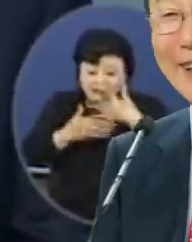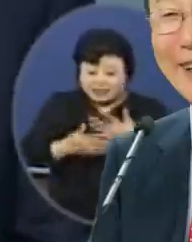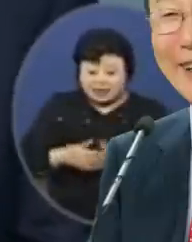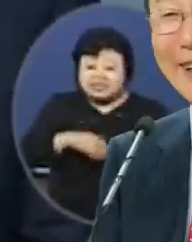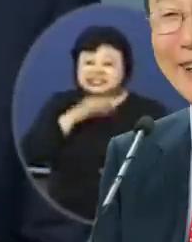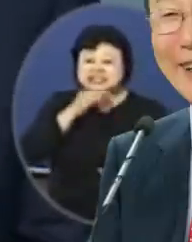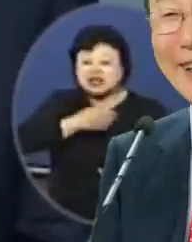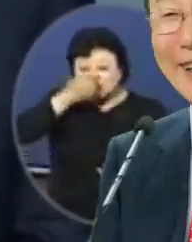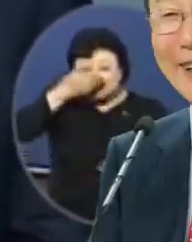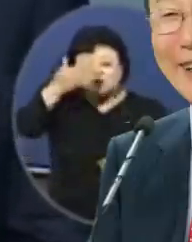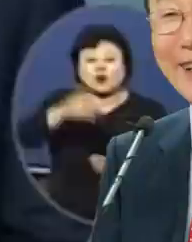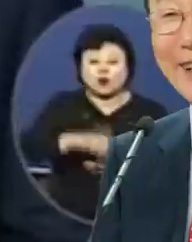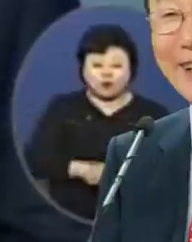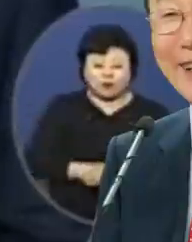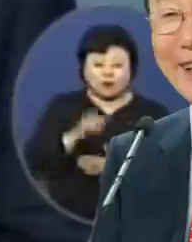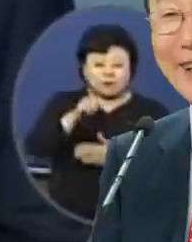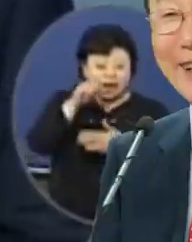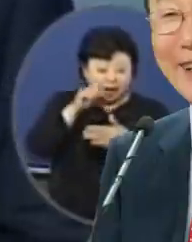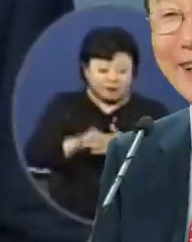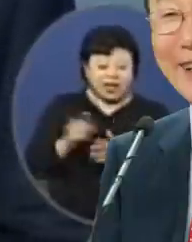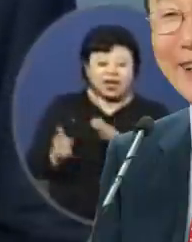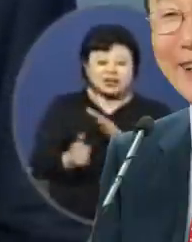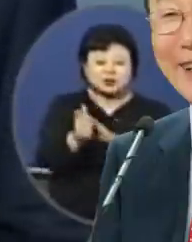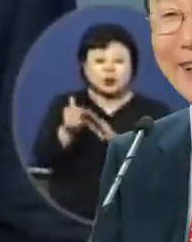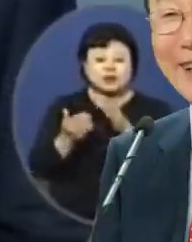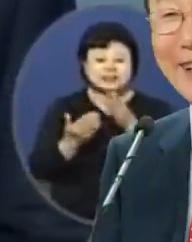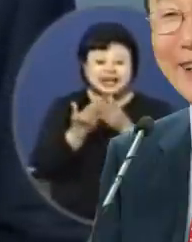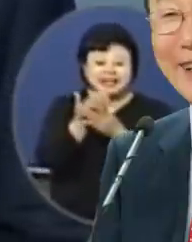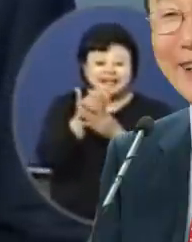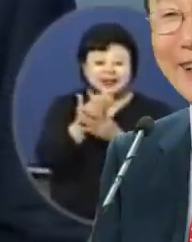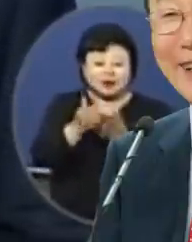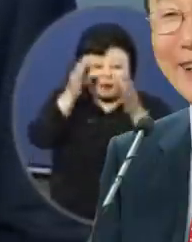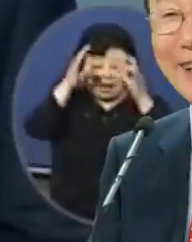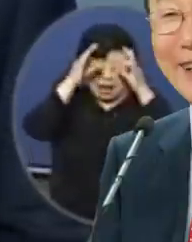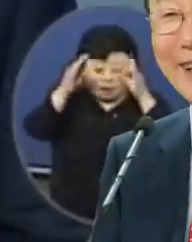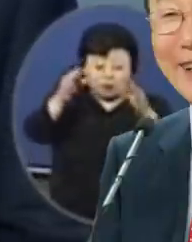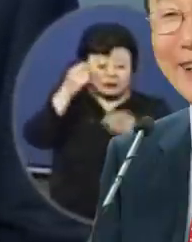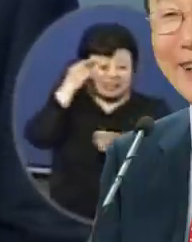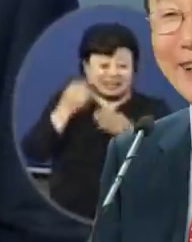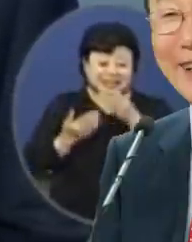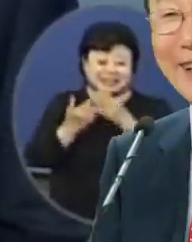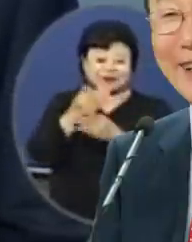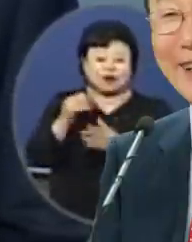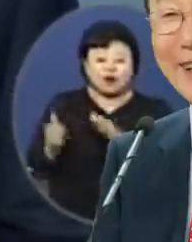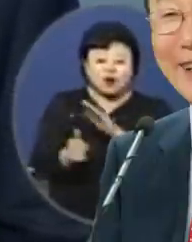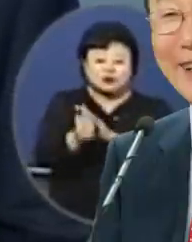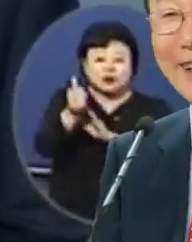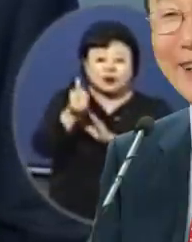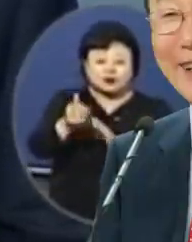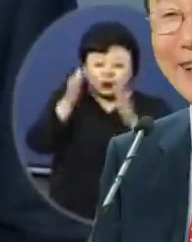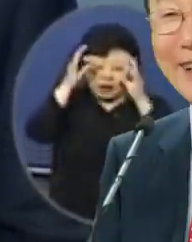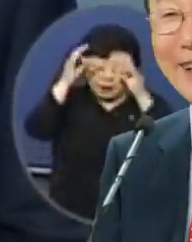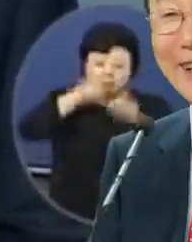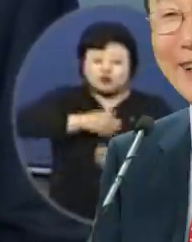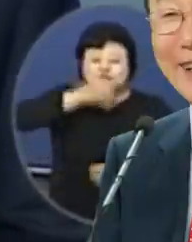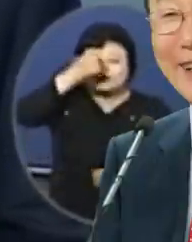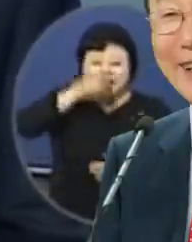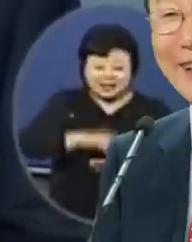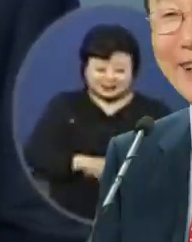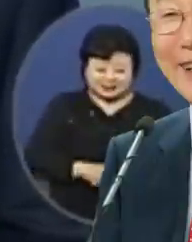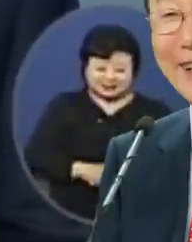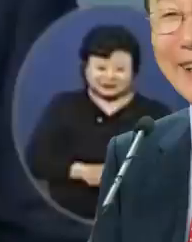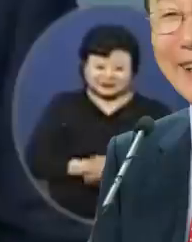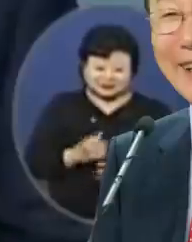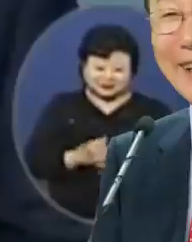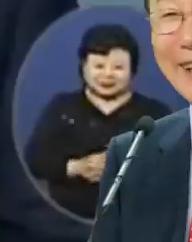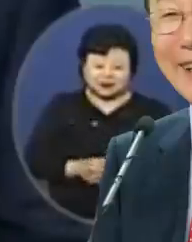꿈을 준다. 마음속에 소원이 생기고 바라봄이 생기니까 소원으로 바라보는 것이 꿈이다.